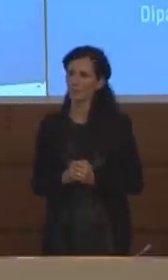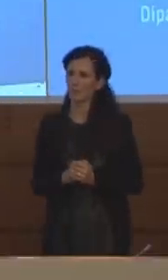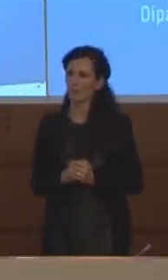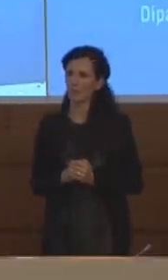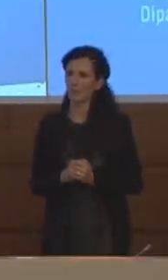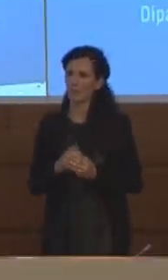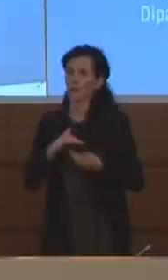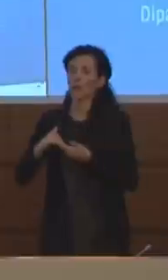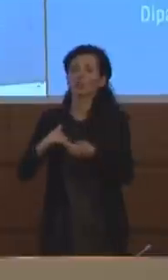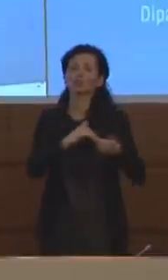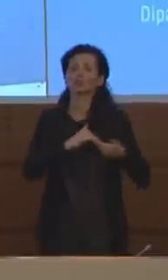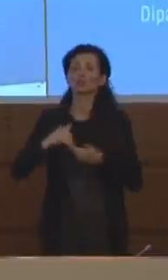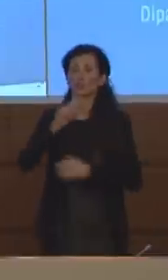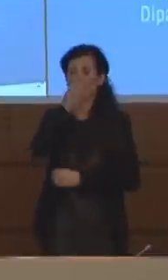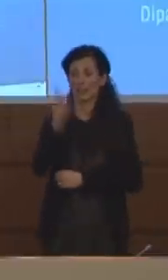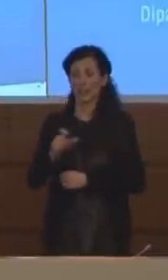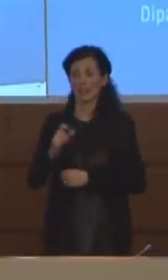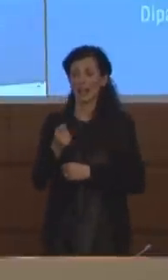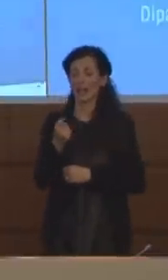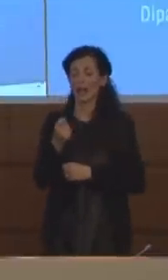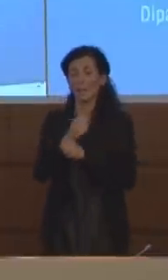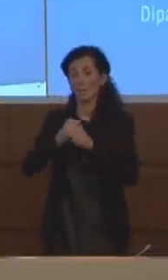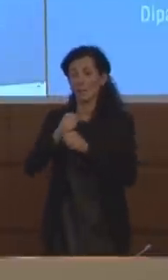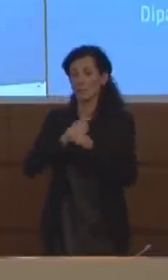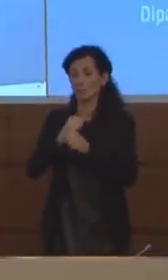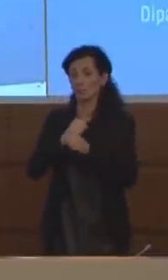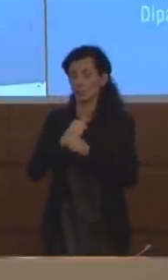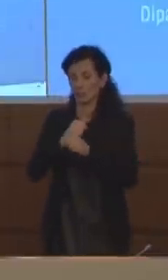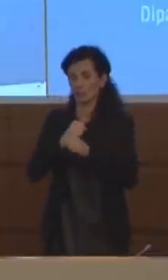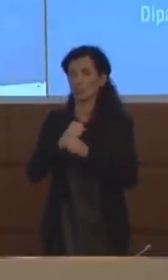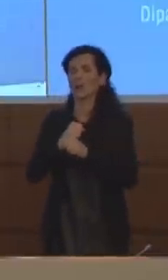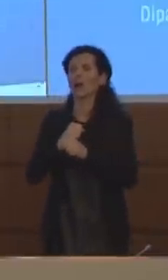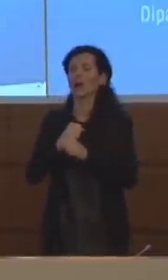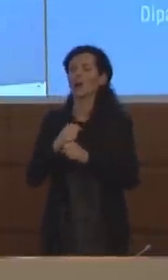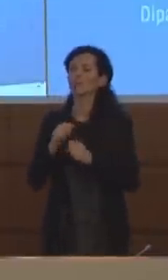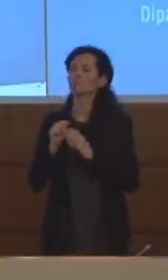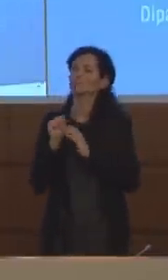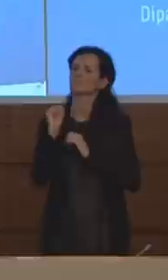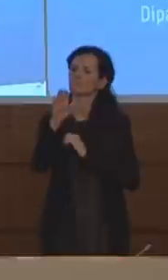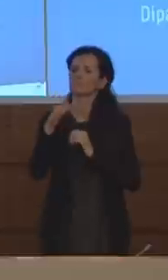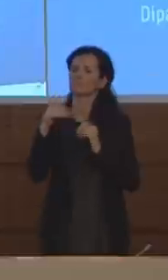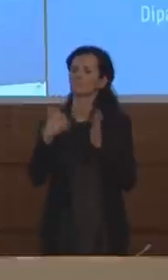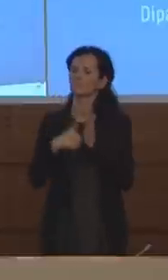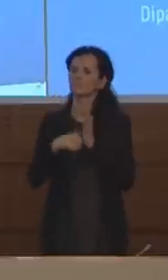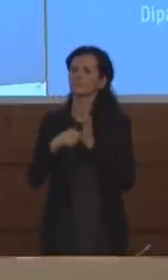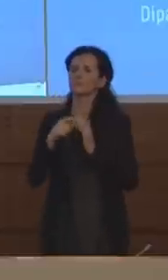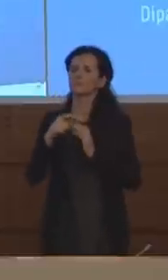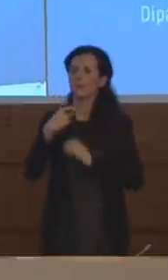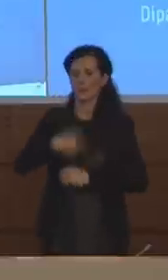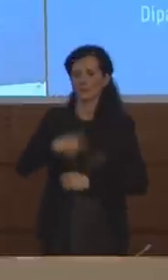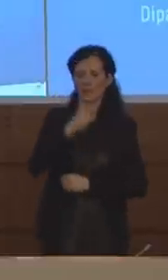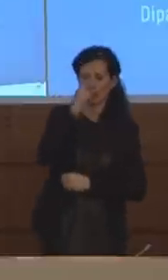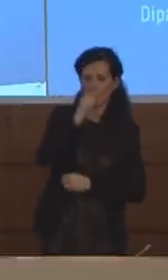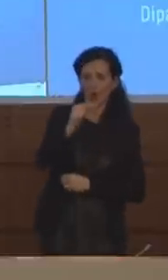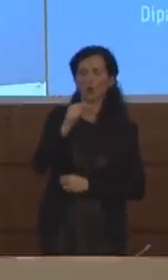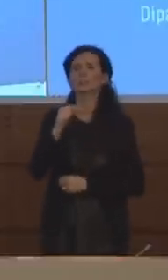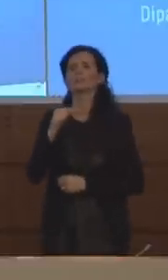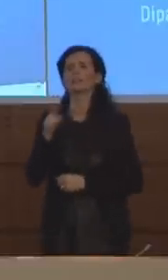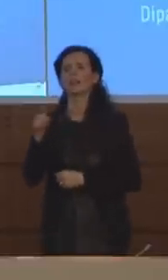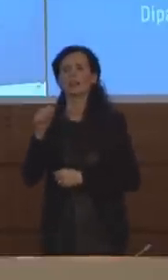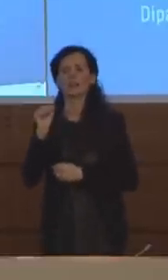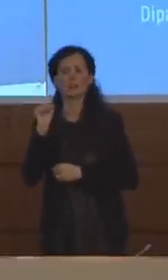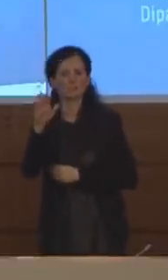italiana di medicina generale ha inviato una lettera al presidente conte al ministro speranza e per conoscenza anche a lei